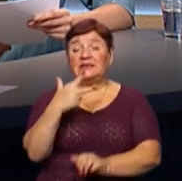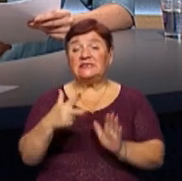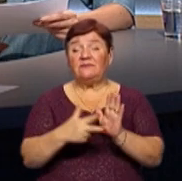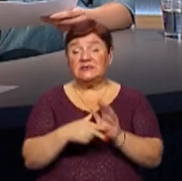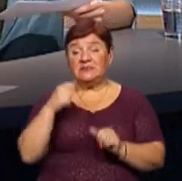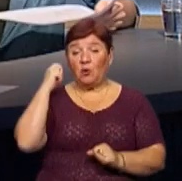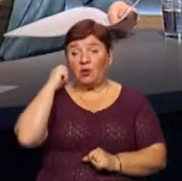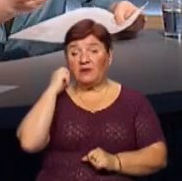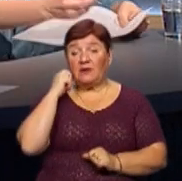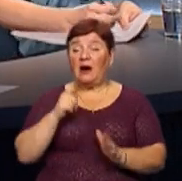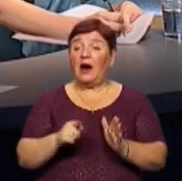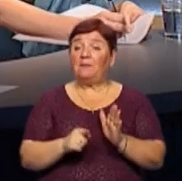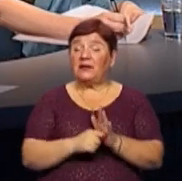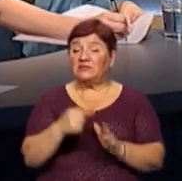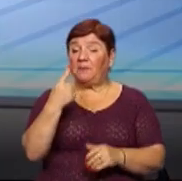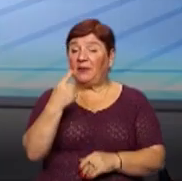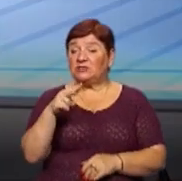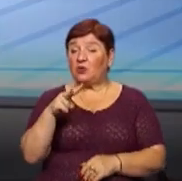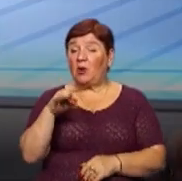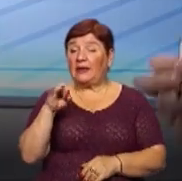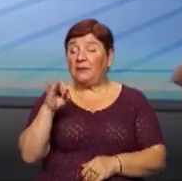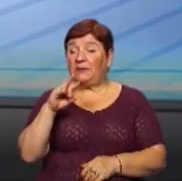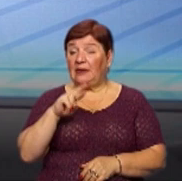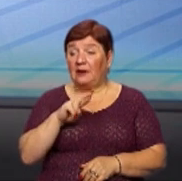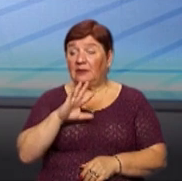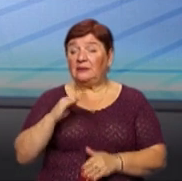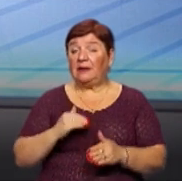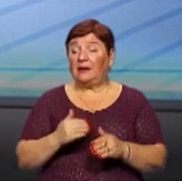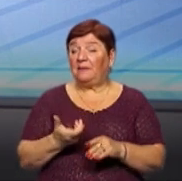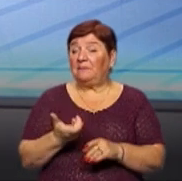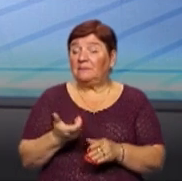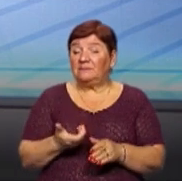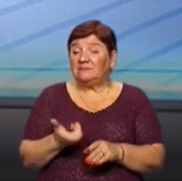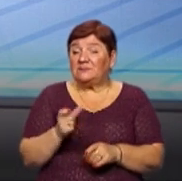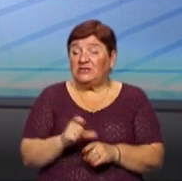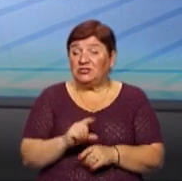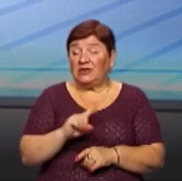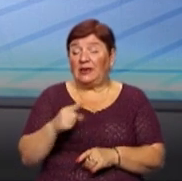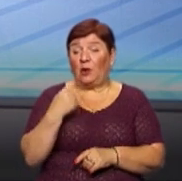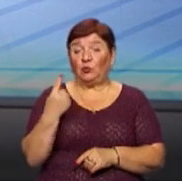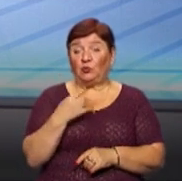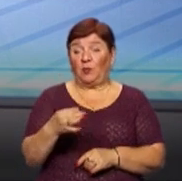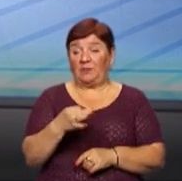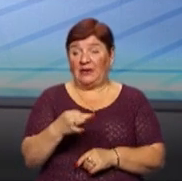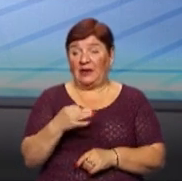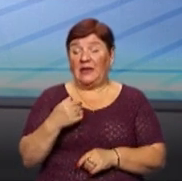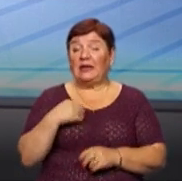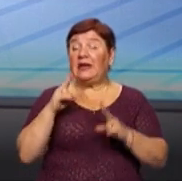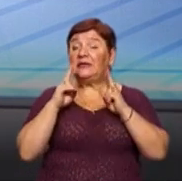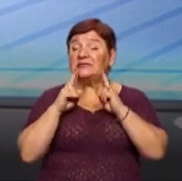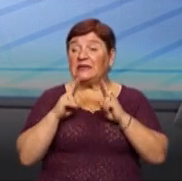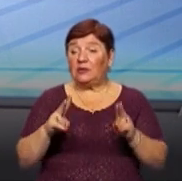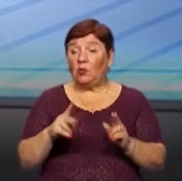років, а пенсію з 1 липня не підняли ані на копійку. Тому що, ну, я не знаю, який у вас розмір пенсії,